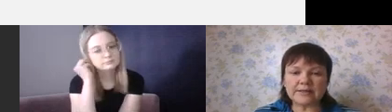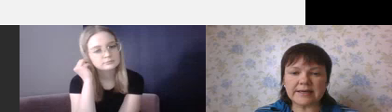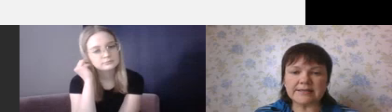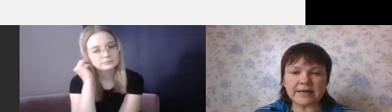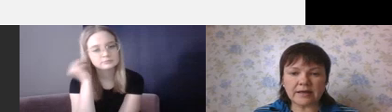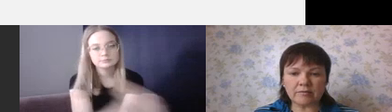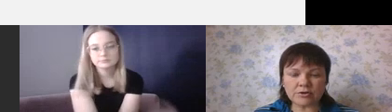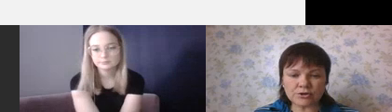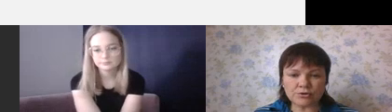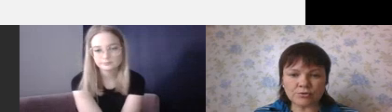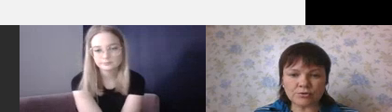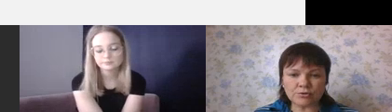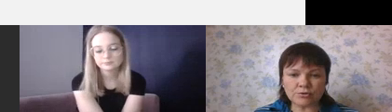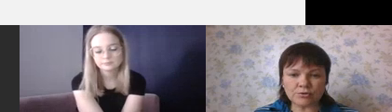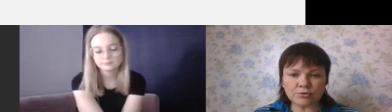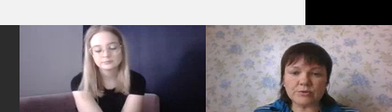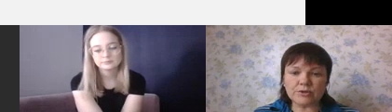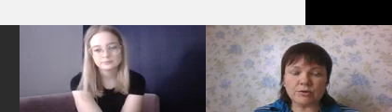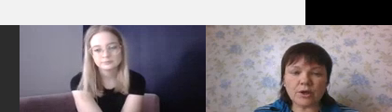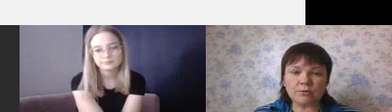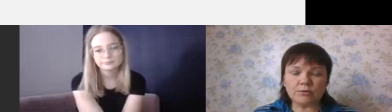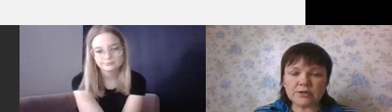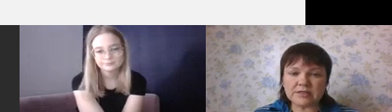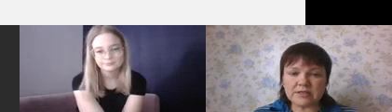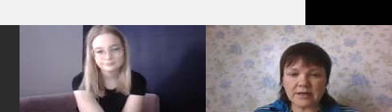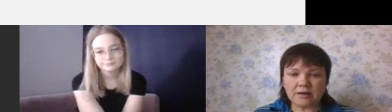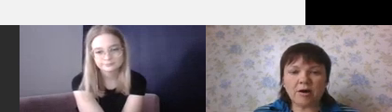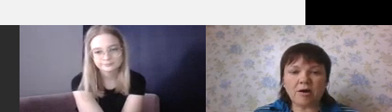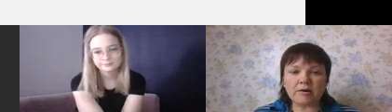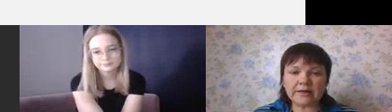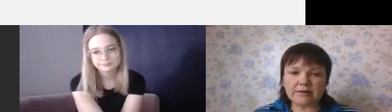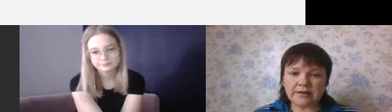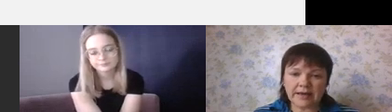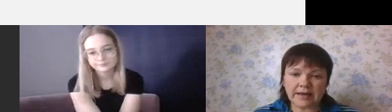järsku soov mingi sellise eriala vastu, ka, mis on küll